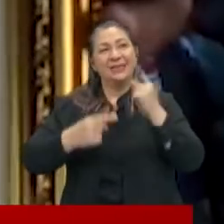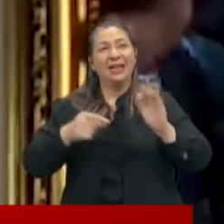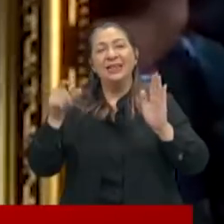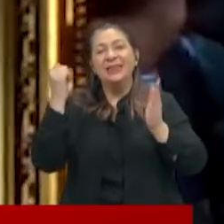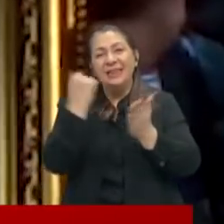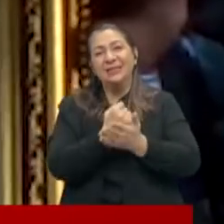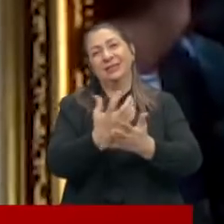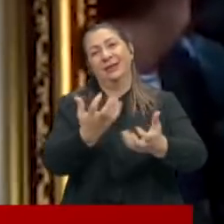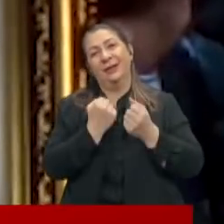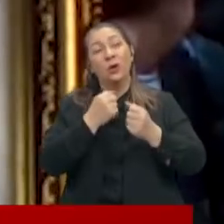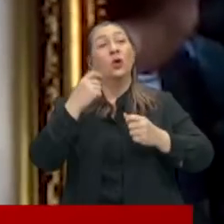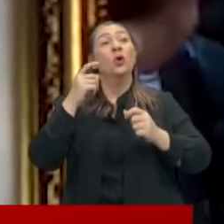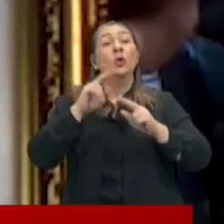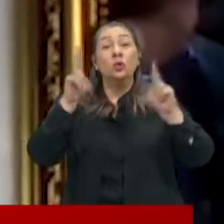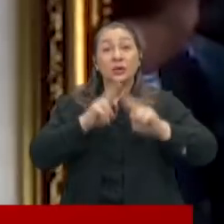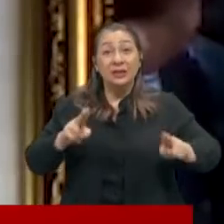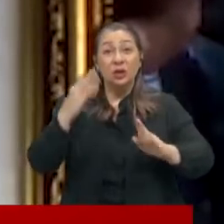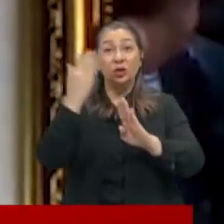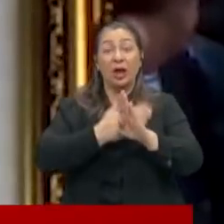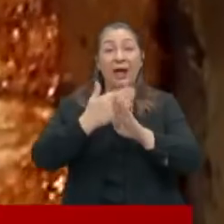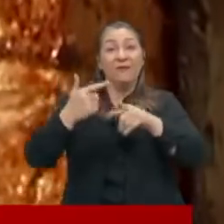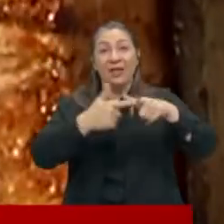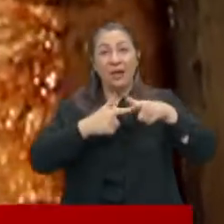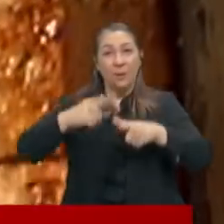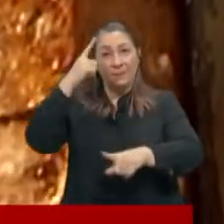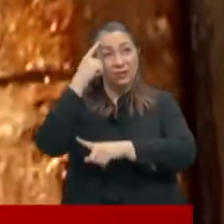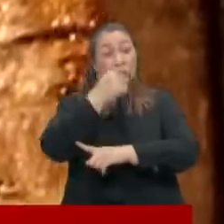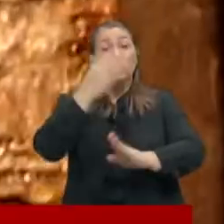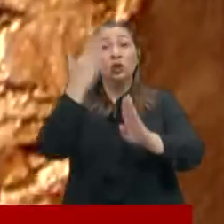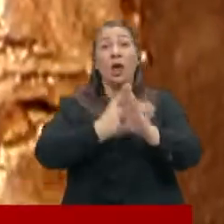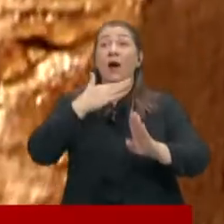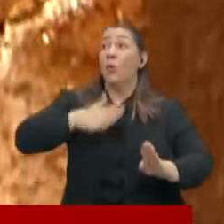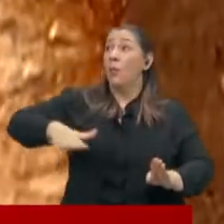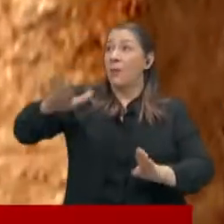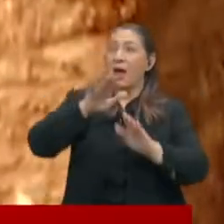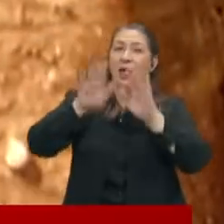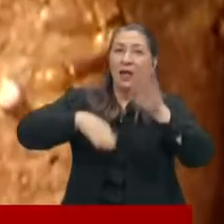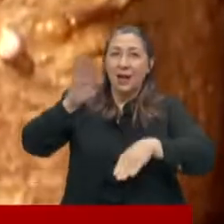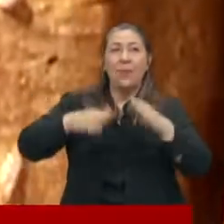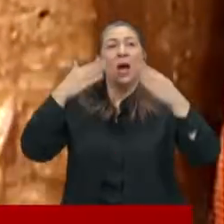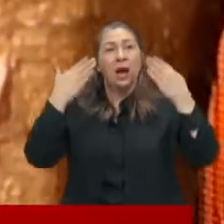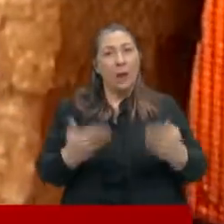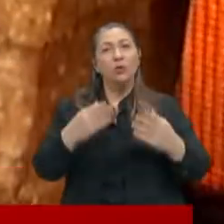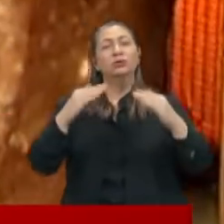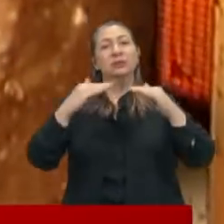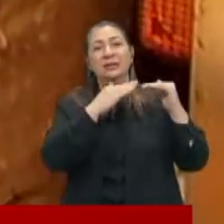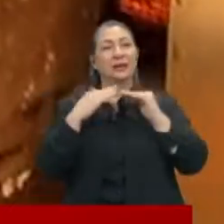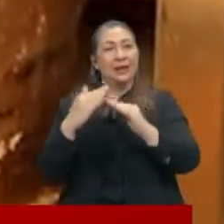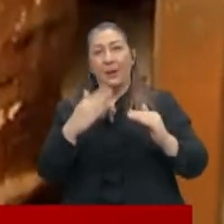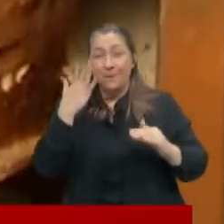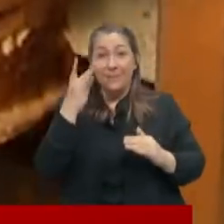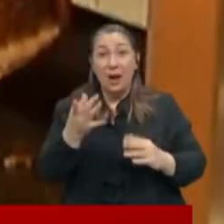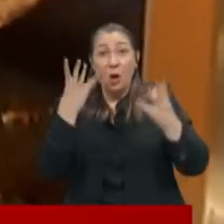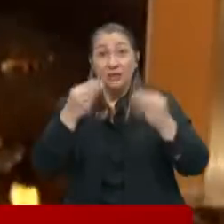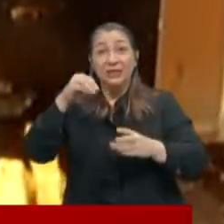belgelendi. Uluslararası Döner Federasyonu'nun başvurusuyla dönerin Avrupa'da tanıtılması ve kabul standartlarının belirlenmesi